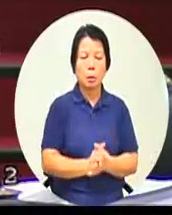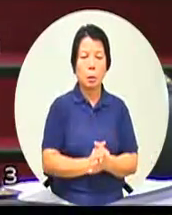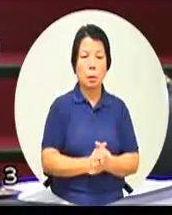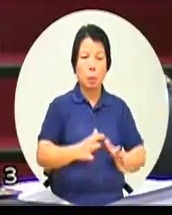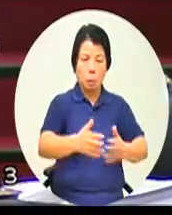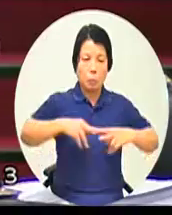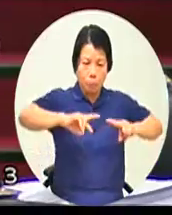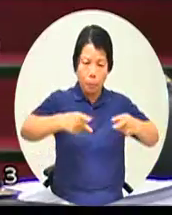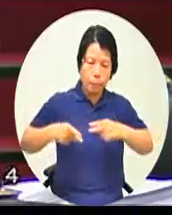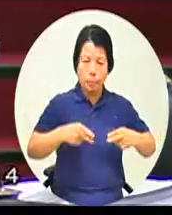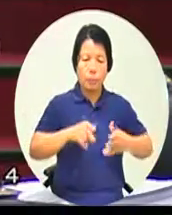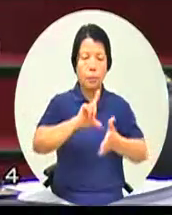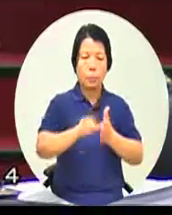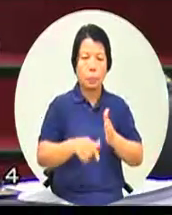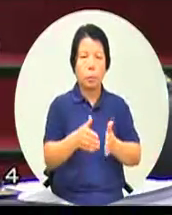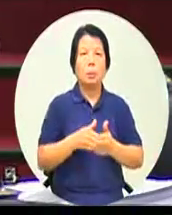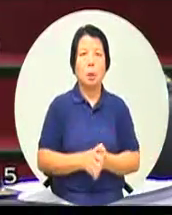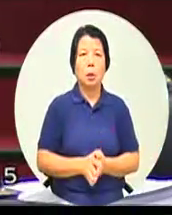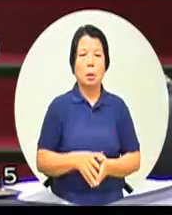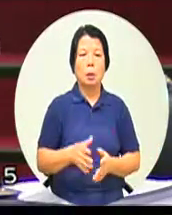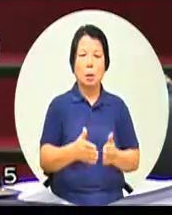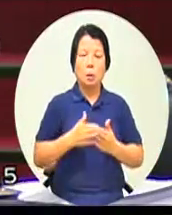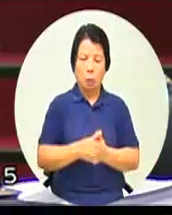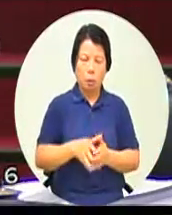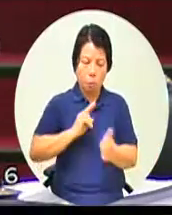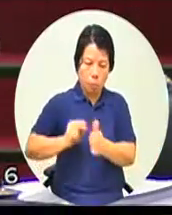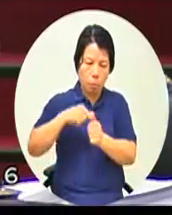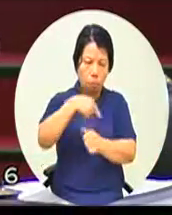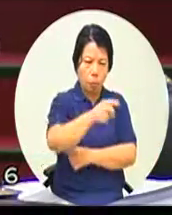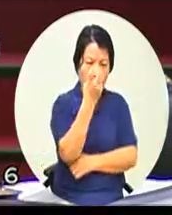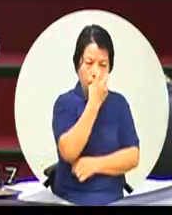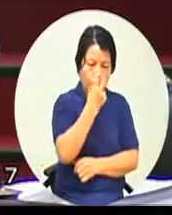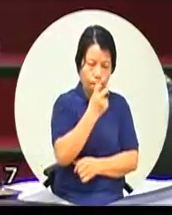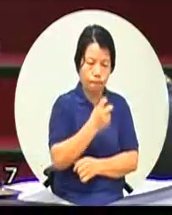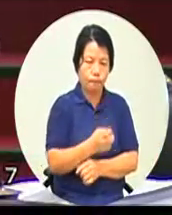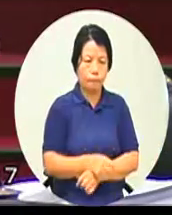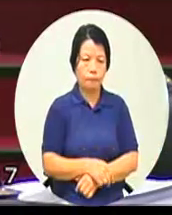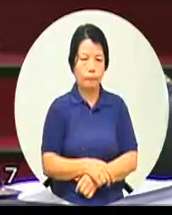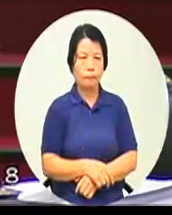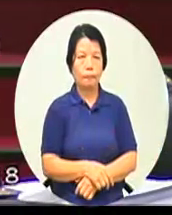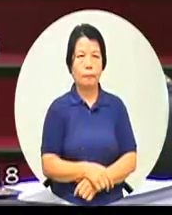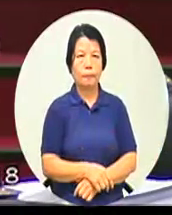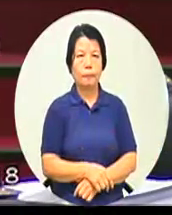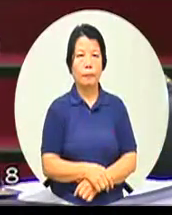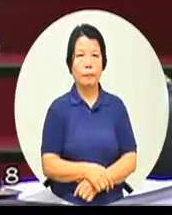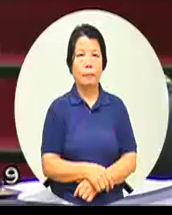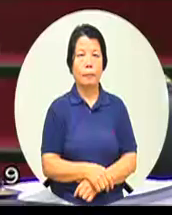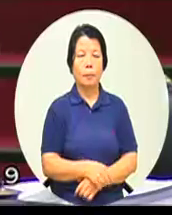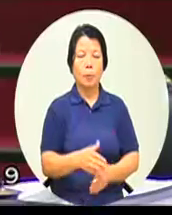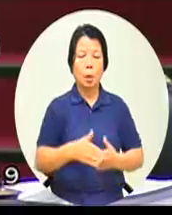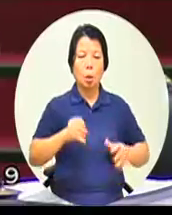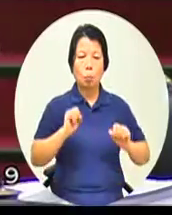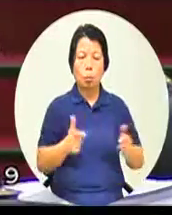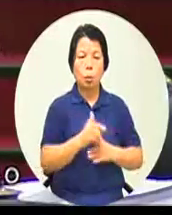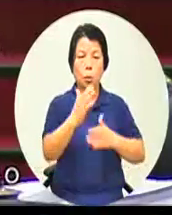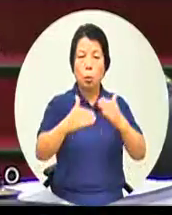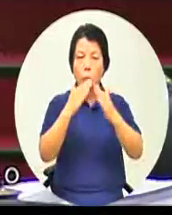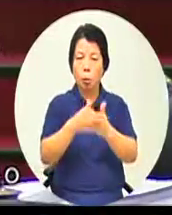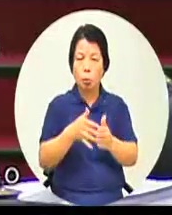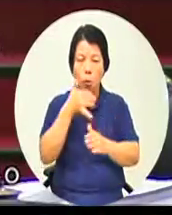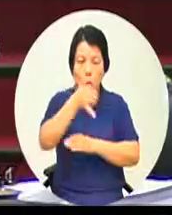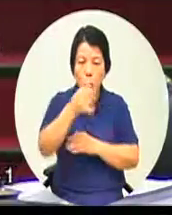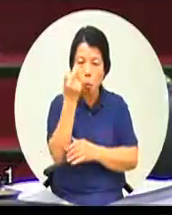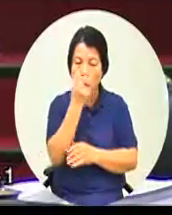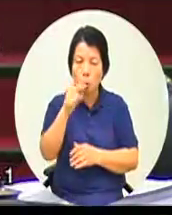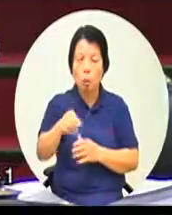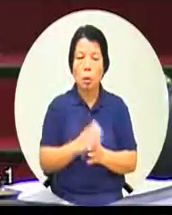到了，有时间去遐监督一下，去遐看一下。不是去巡校，巡这个